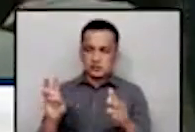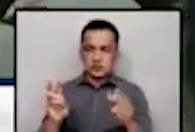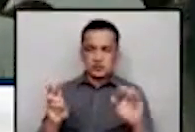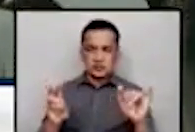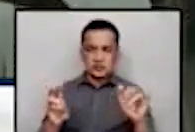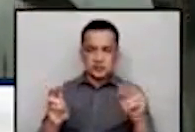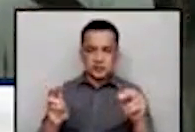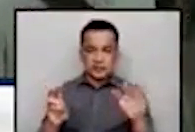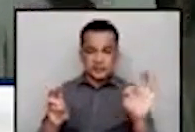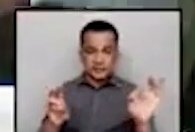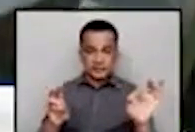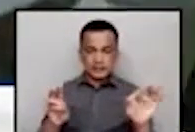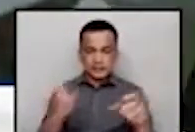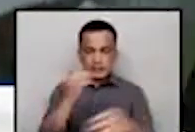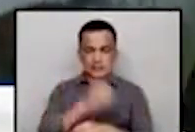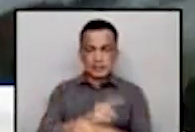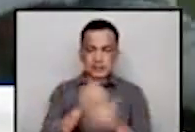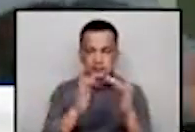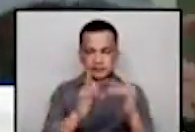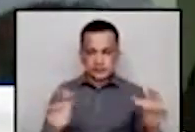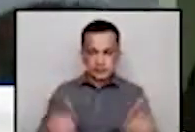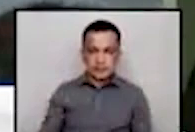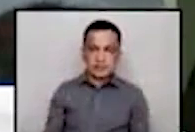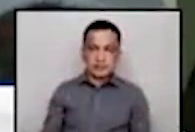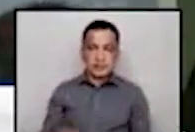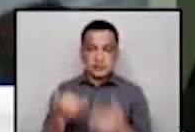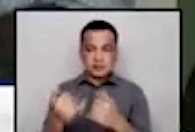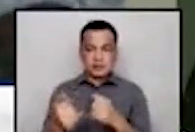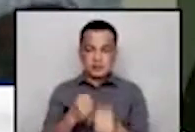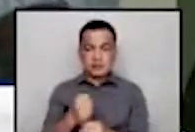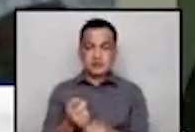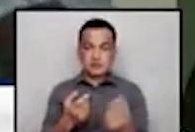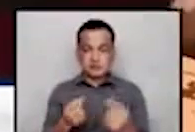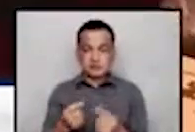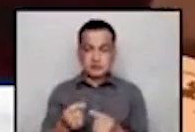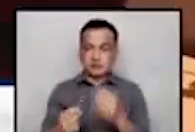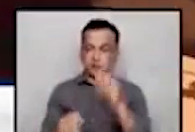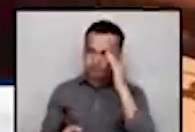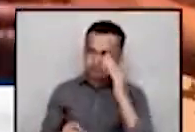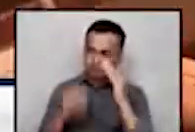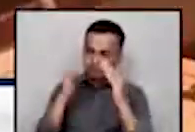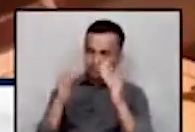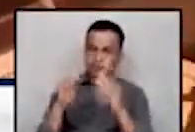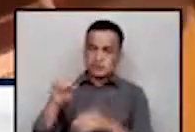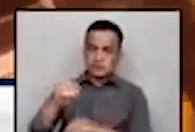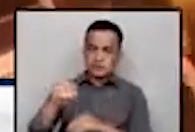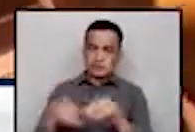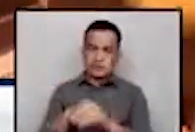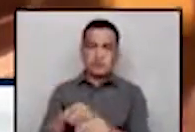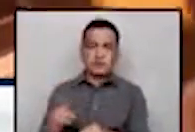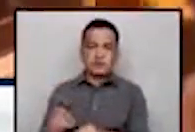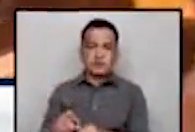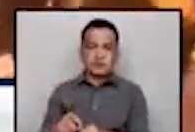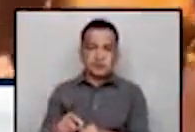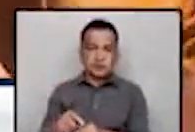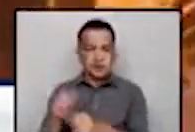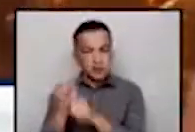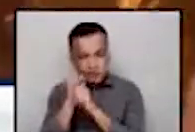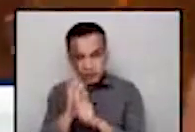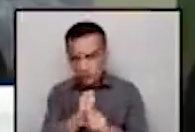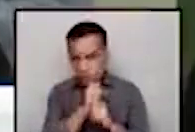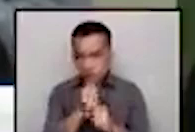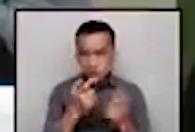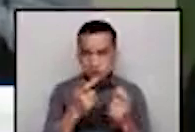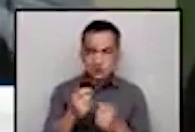araw mismo ng pista. Ngayong taon ay magsasagwa ng pagpupugay na magiging kapalit ng nakagawi ang pahalik na gagawin sa Quirino